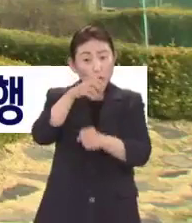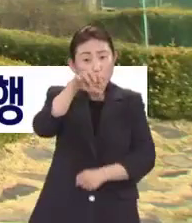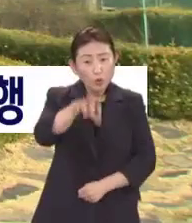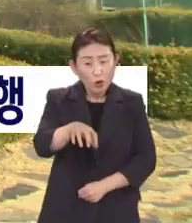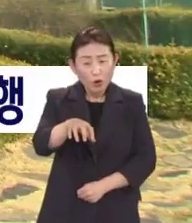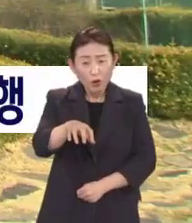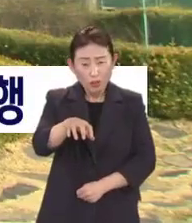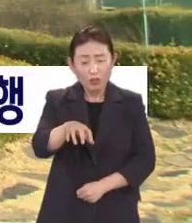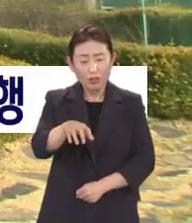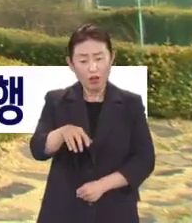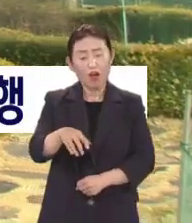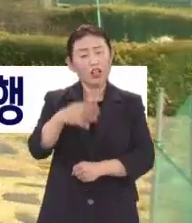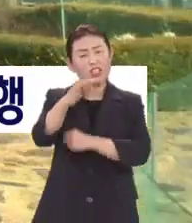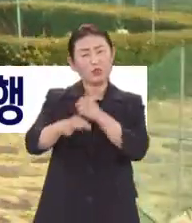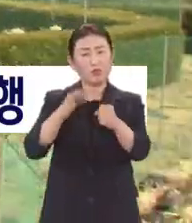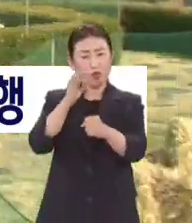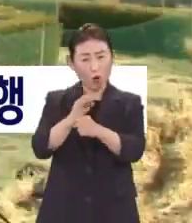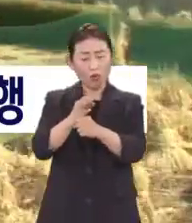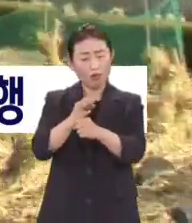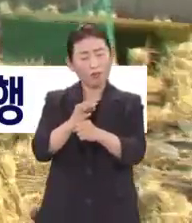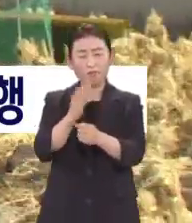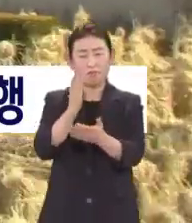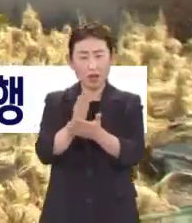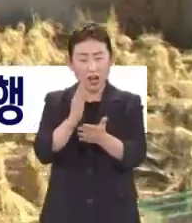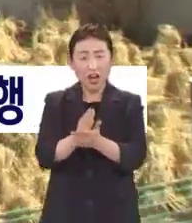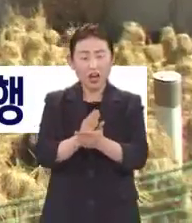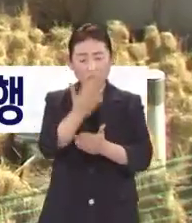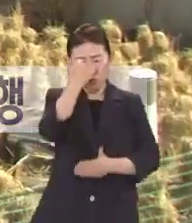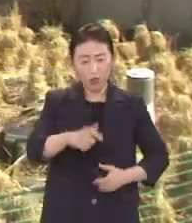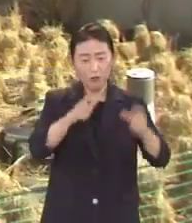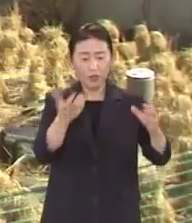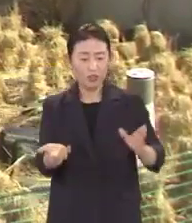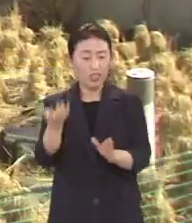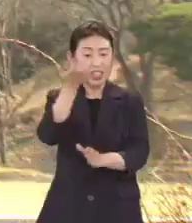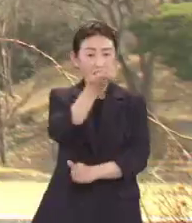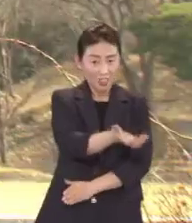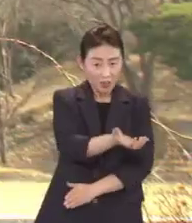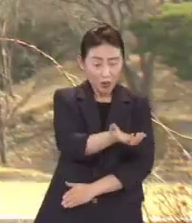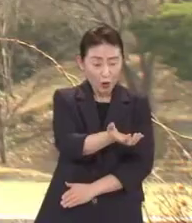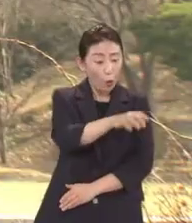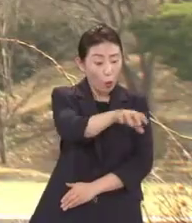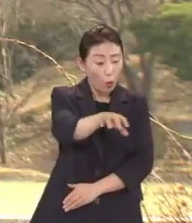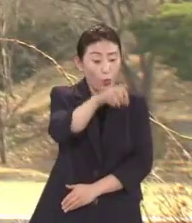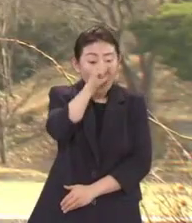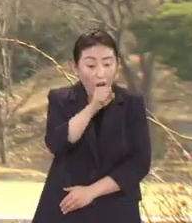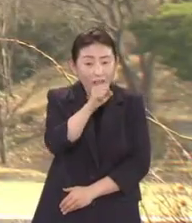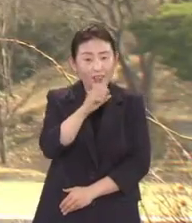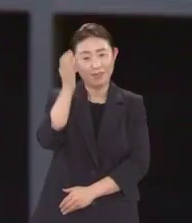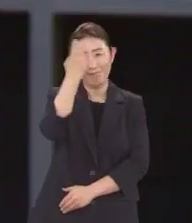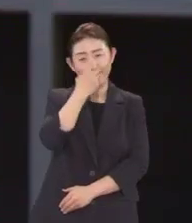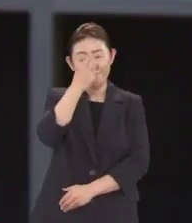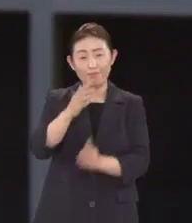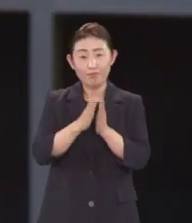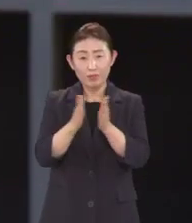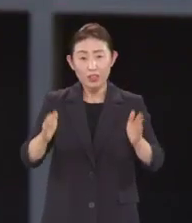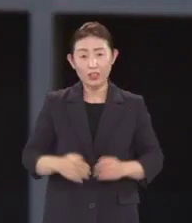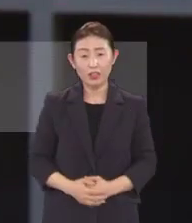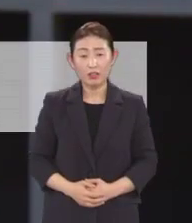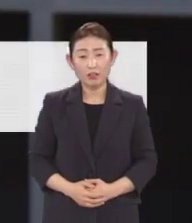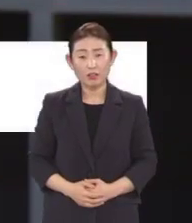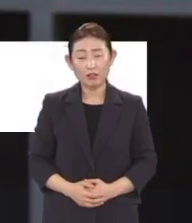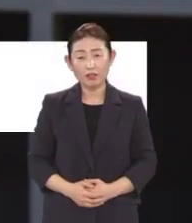10년 세종시대를 마치겠다며 이전을 결정하면서 후보지 선정 연구 용역에 들어갔습니다. 국가 그런 그 기본